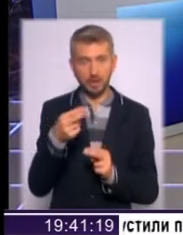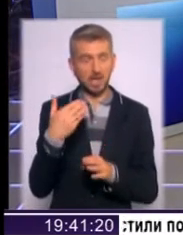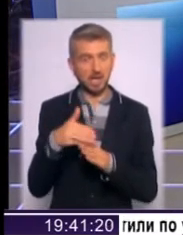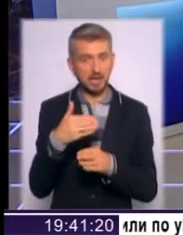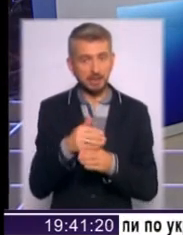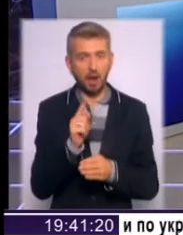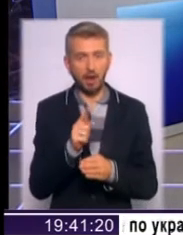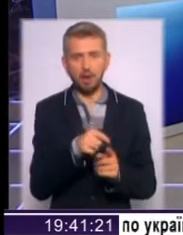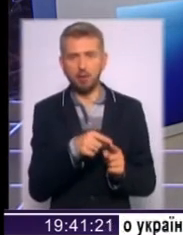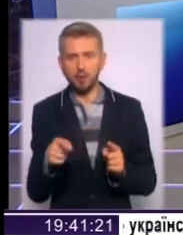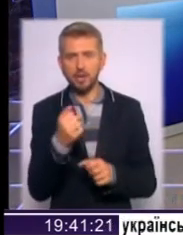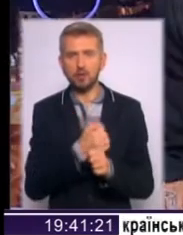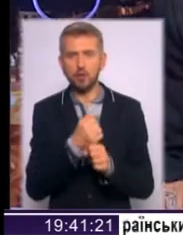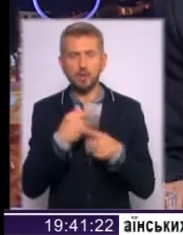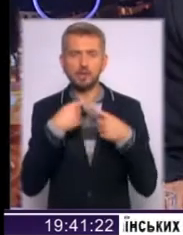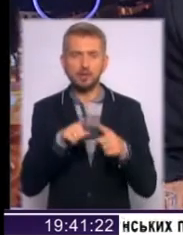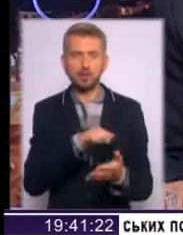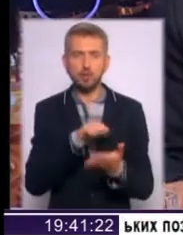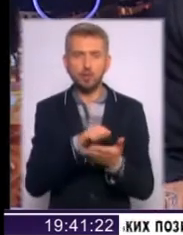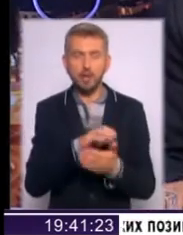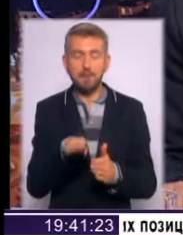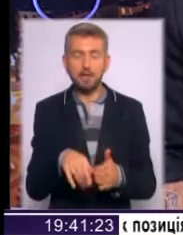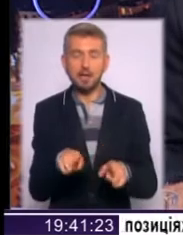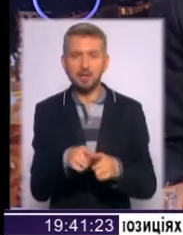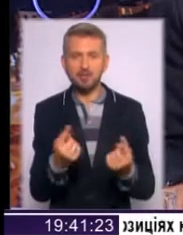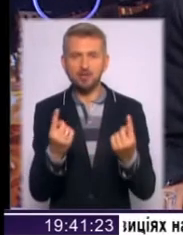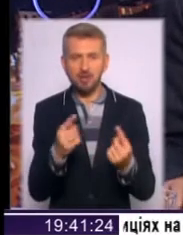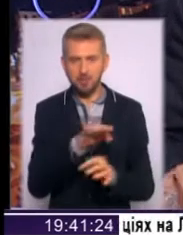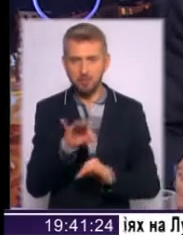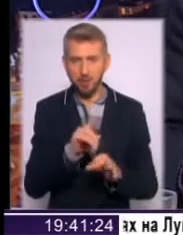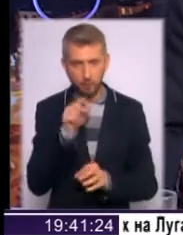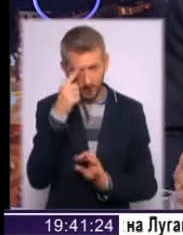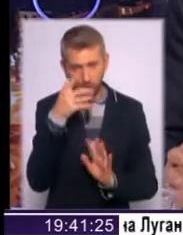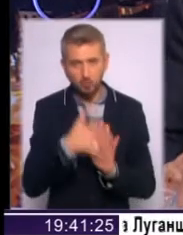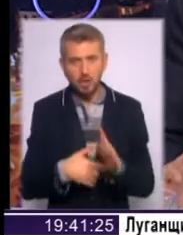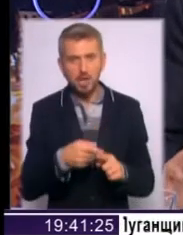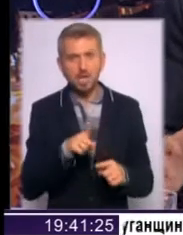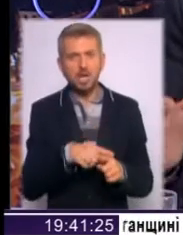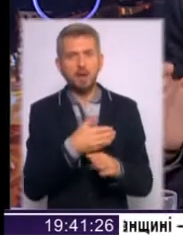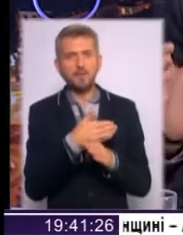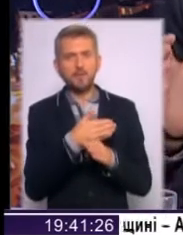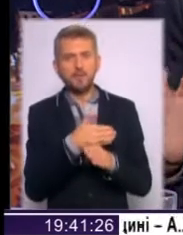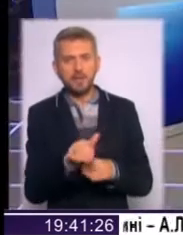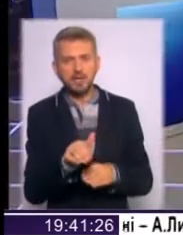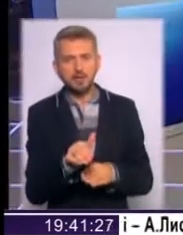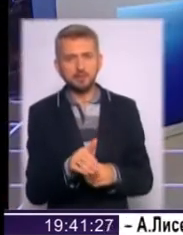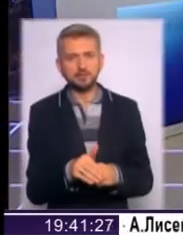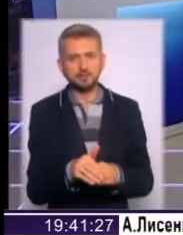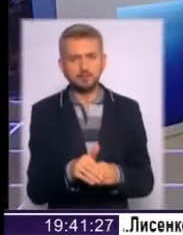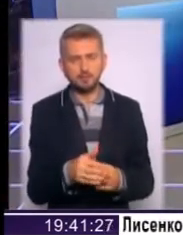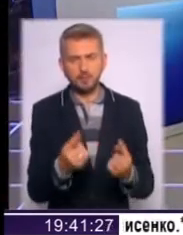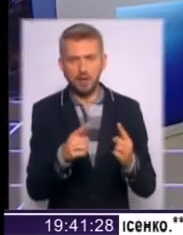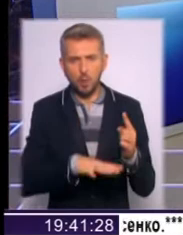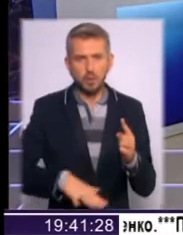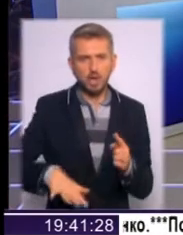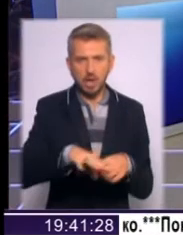процес розробки технічної документації під такі масштабні проекти, щоб ви зрозуміли, це виділення великої